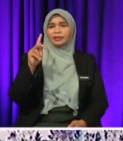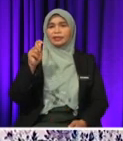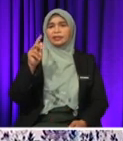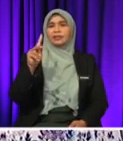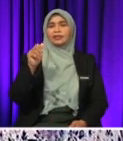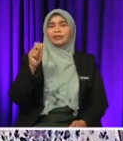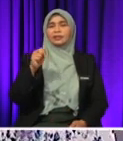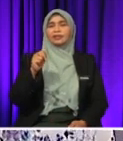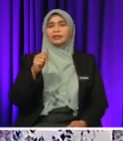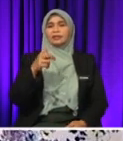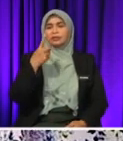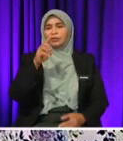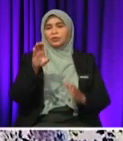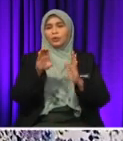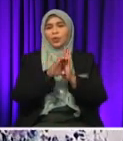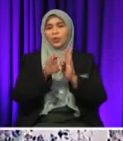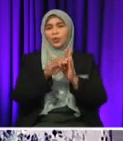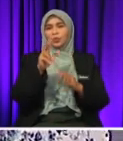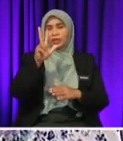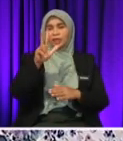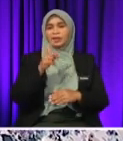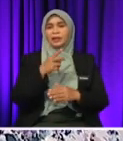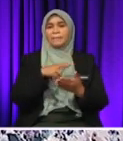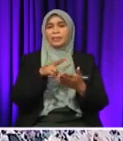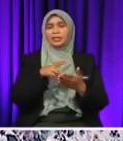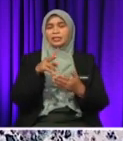dan contoh ketiga kita baca dahulu